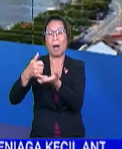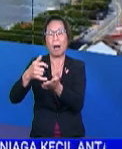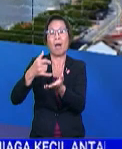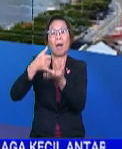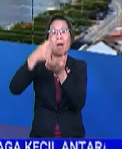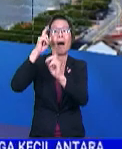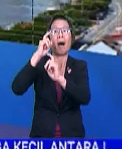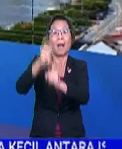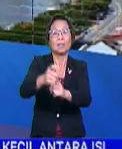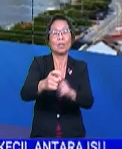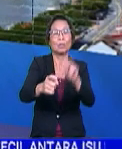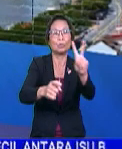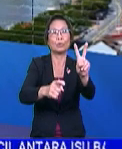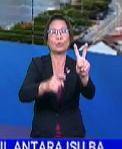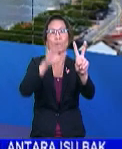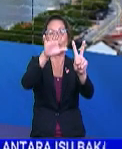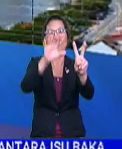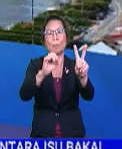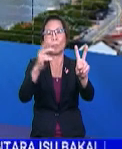terkumpul bernilai